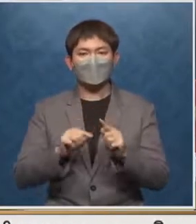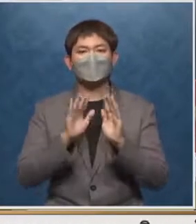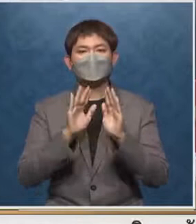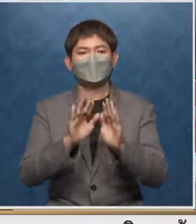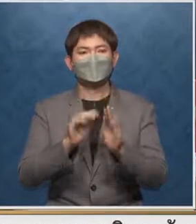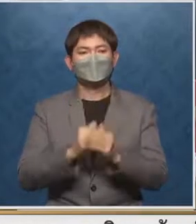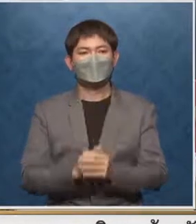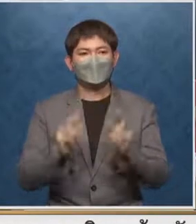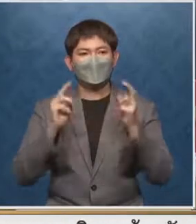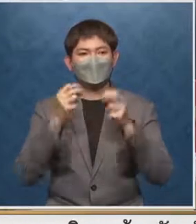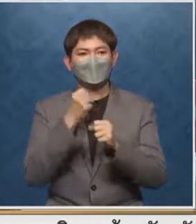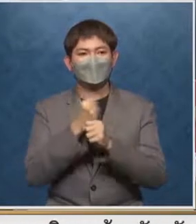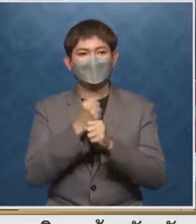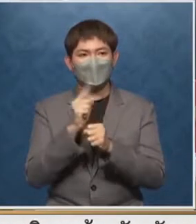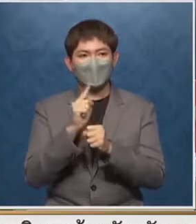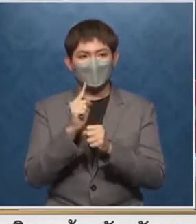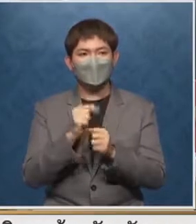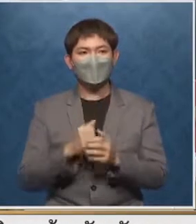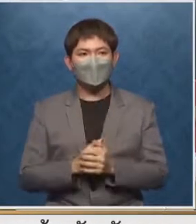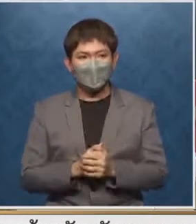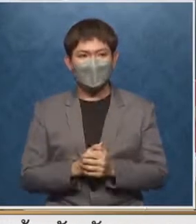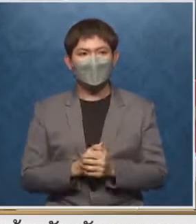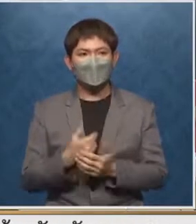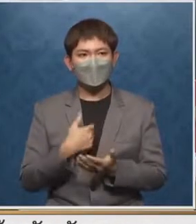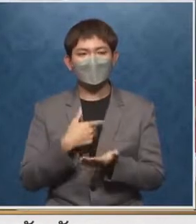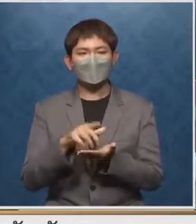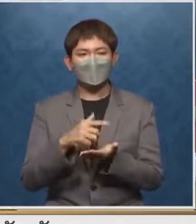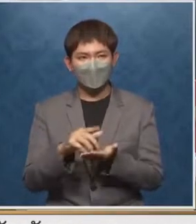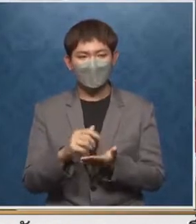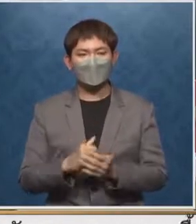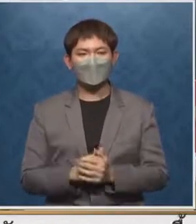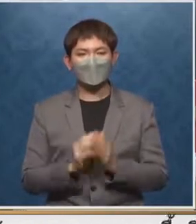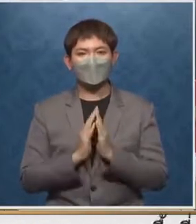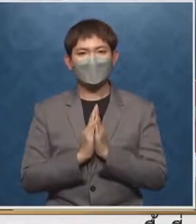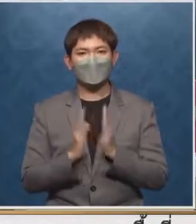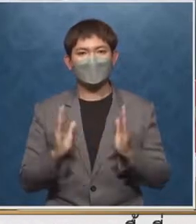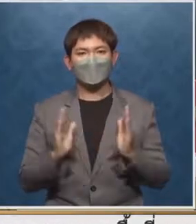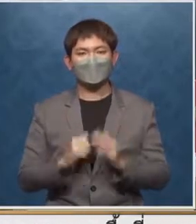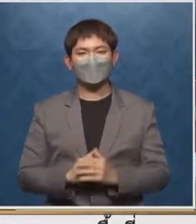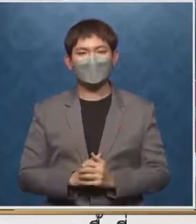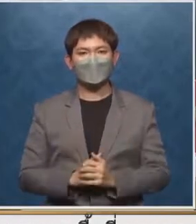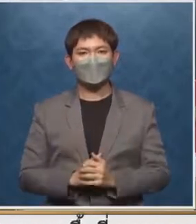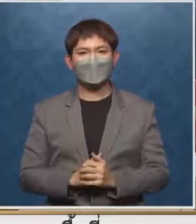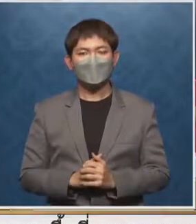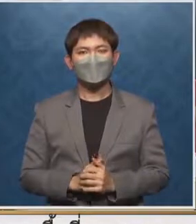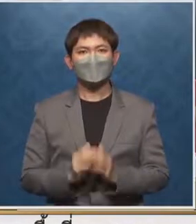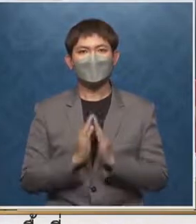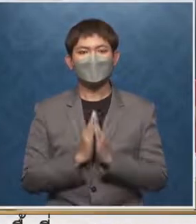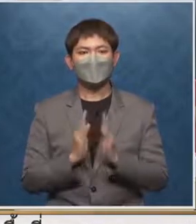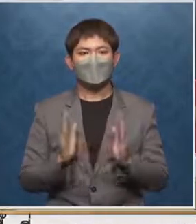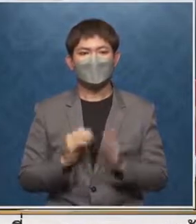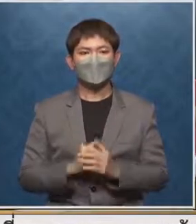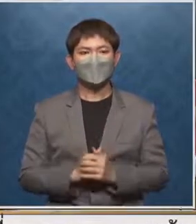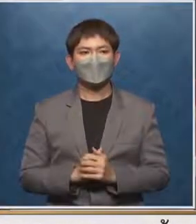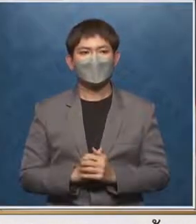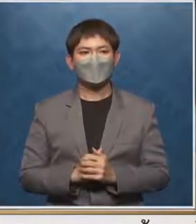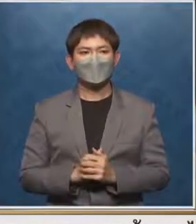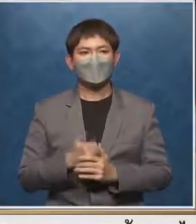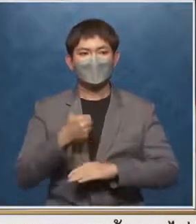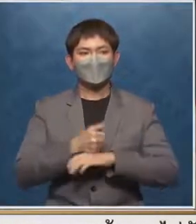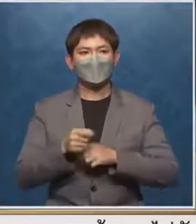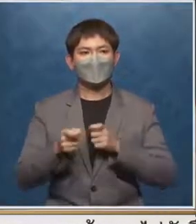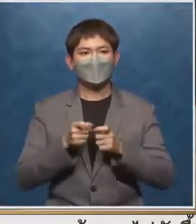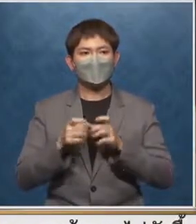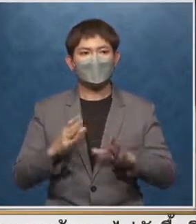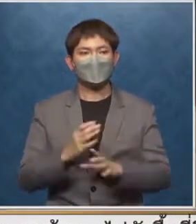ในเรื่องการทำสื่อเน้นเรื่องที่ผมกลับเรียนไปแล้วนะครับขอบพระคุณครับ ครับขอบคุณนะครับท่านผู้จัดการมีอะไรก็ส